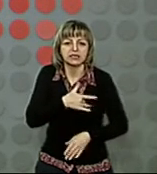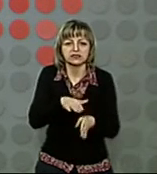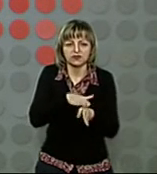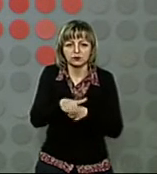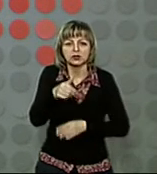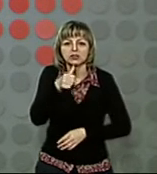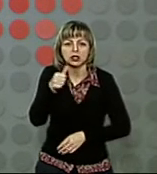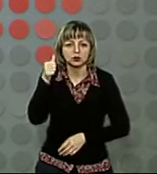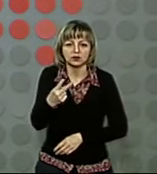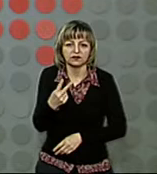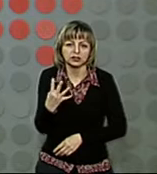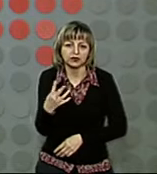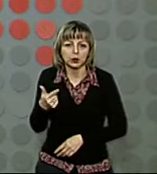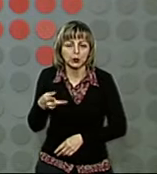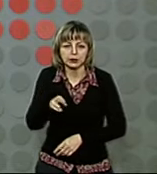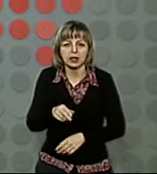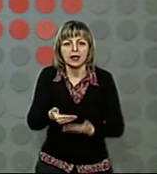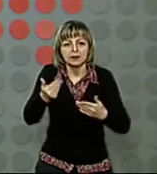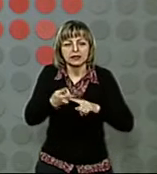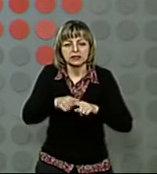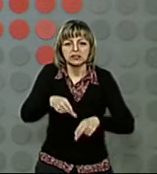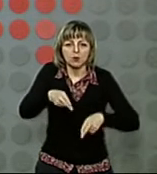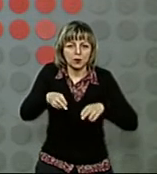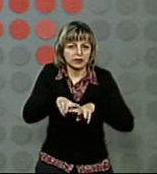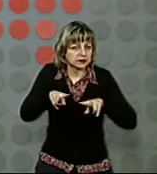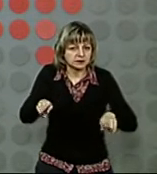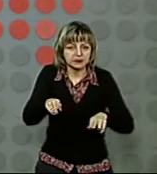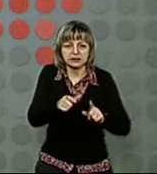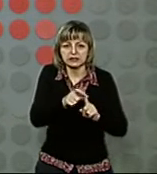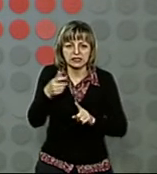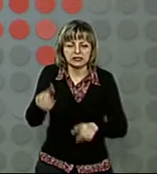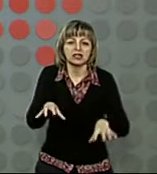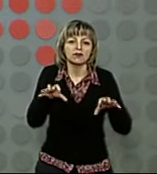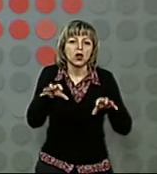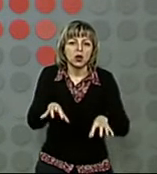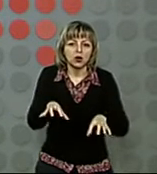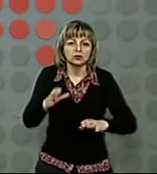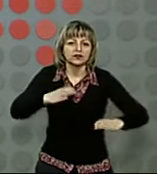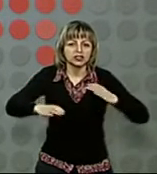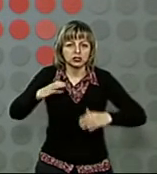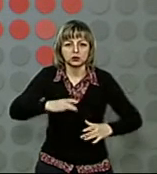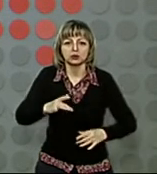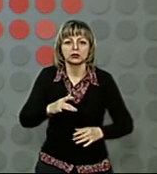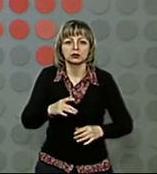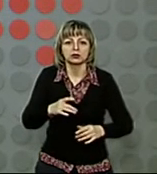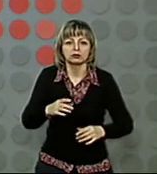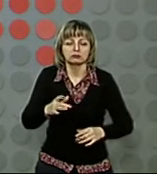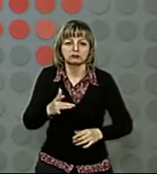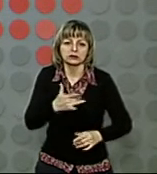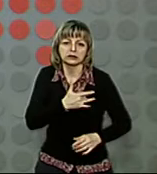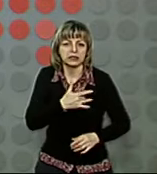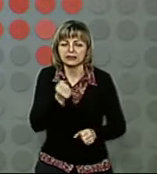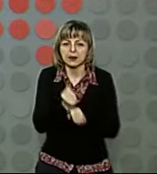відбулася торік, 24 грудня. До цього подібні операції, зі слів голови Інституту серця МОЗ Бориса Тодурова, в Україні не